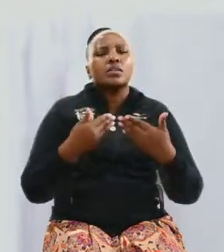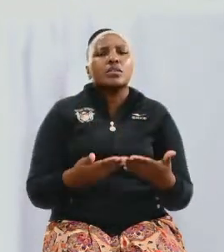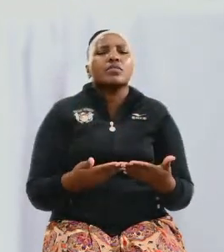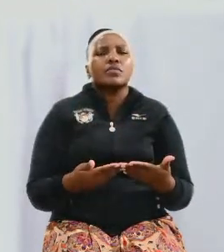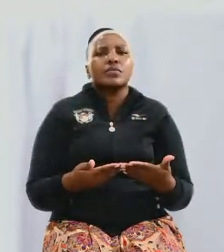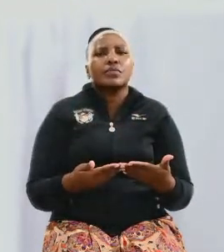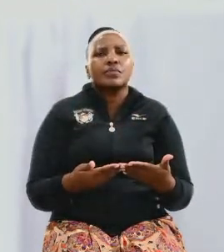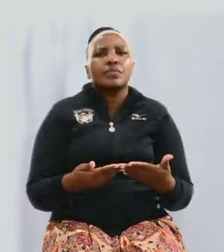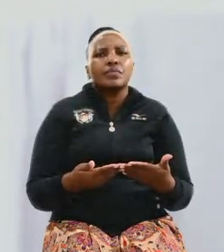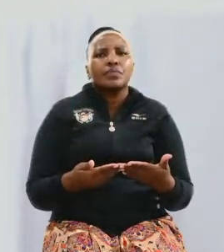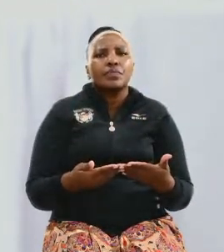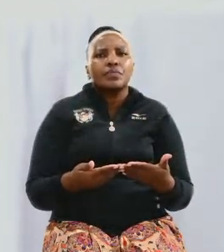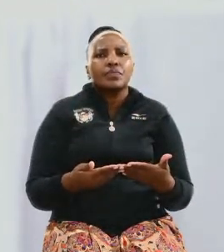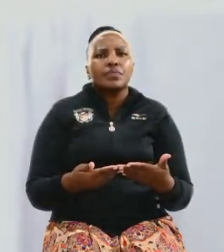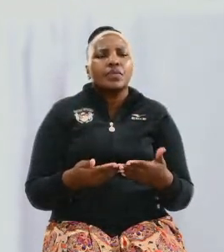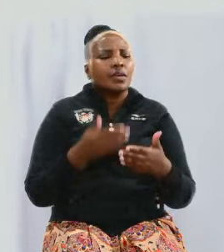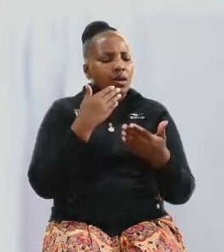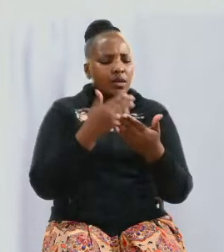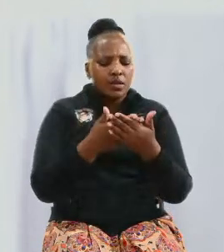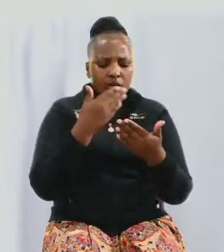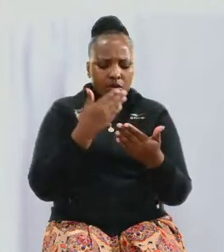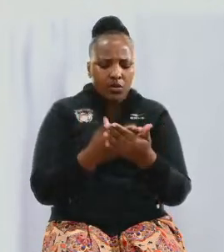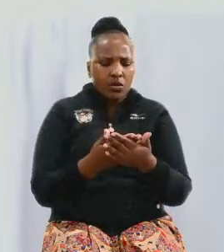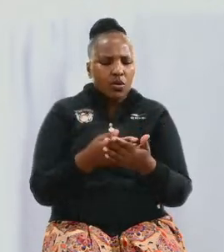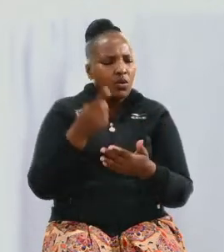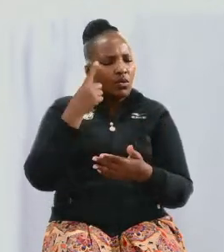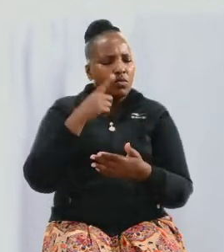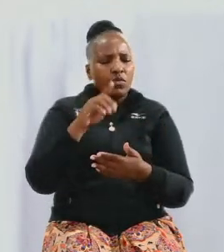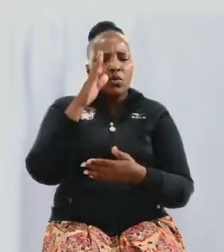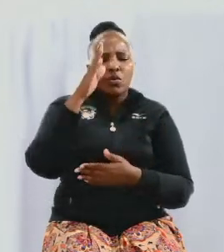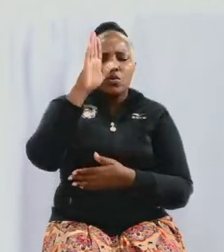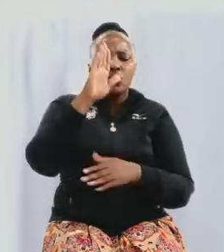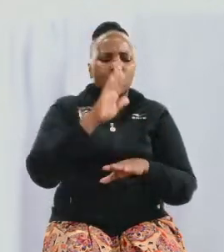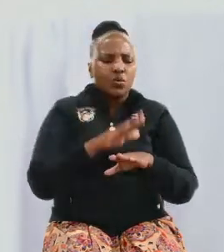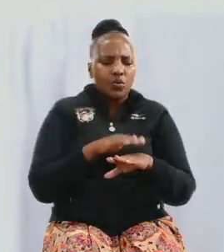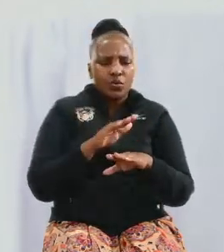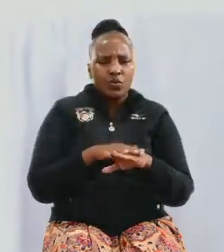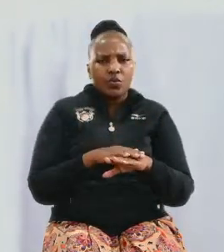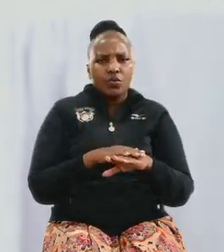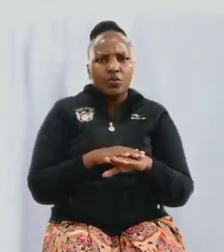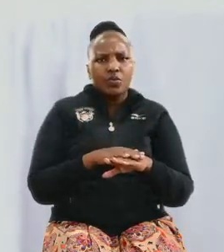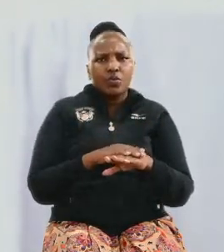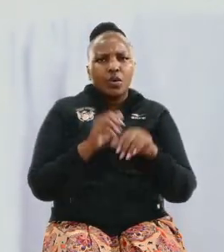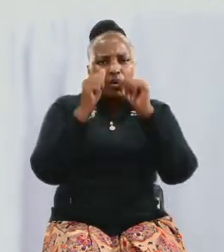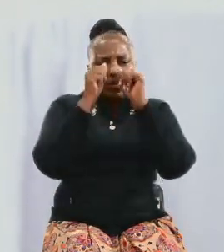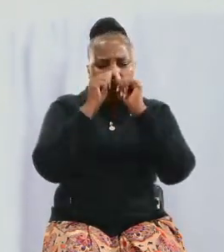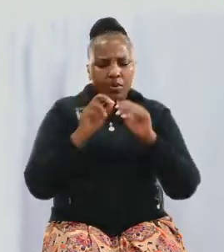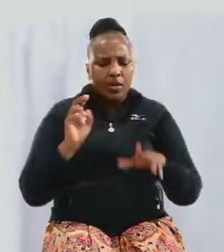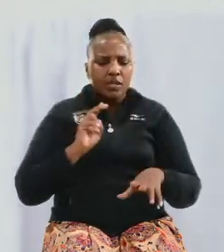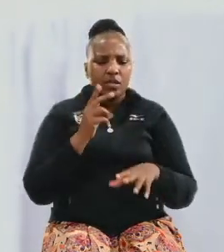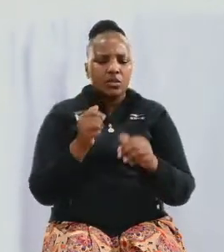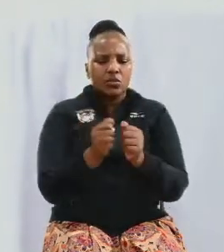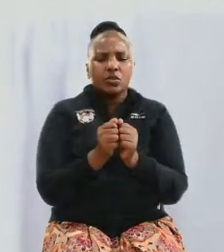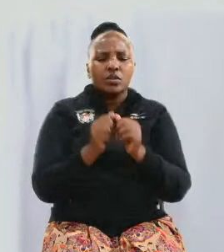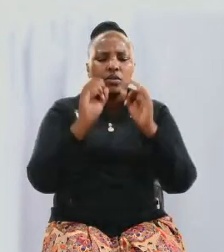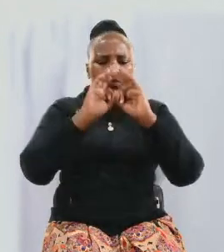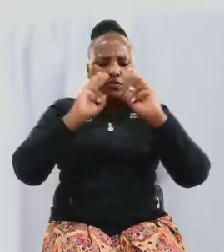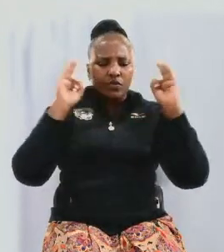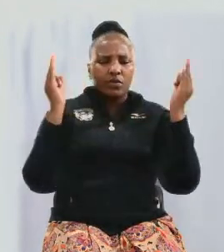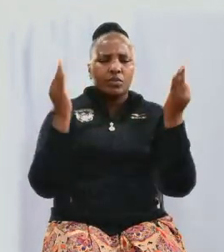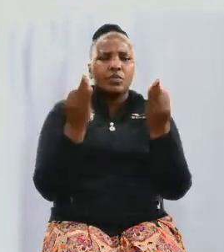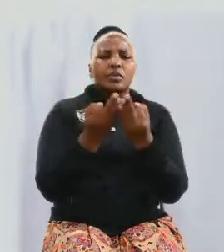wa ajabu. Ni asante Bwana kwa kuwa wewe ni mwema. Umetubariki pamoja na familia